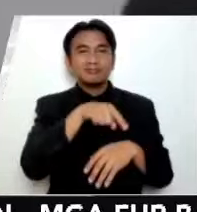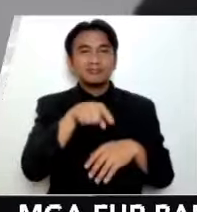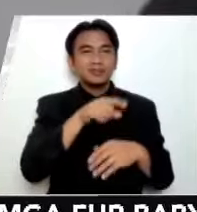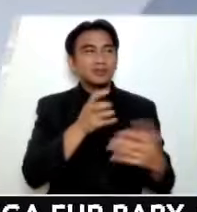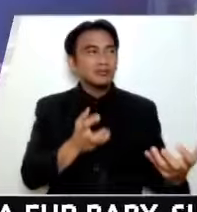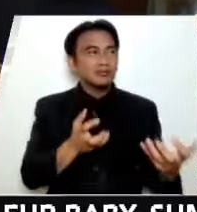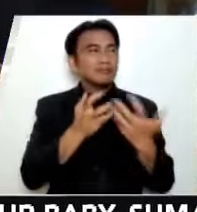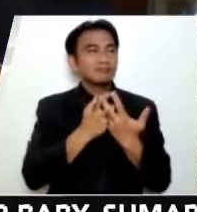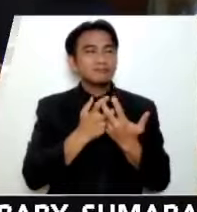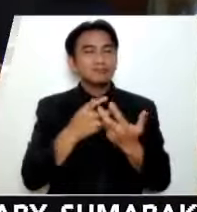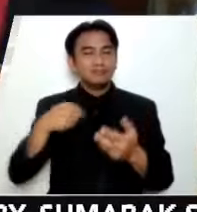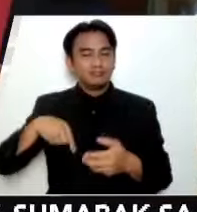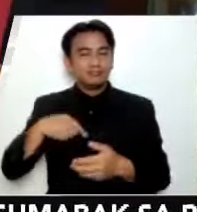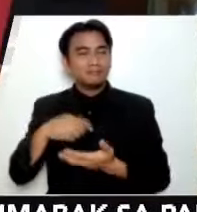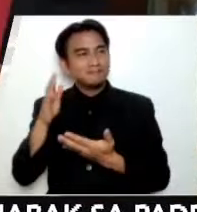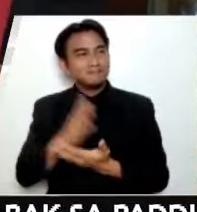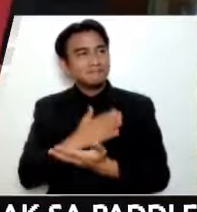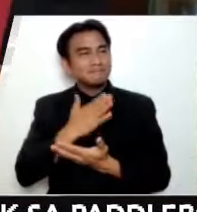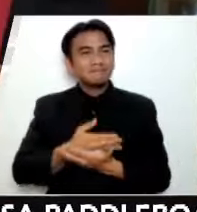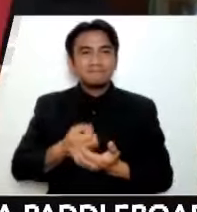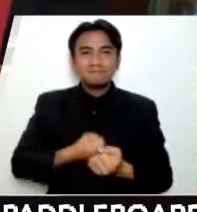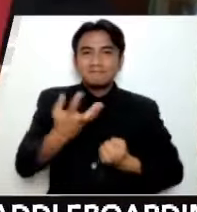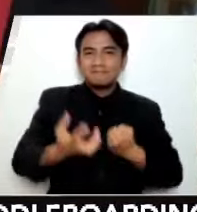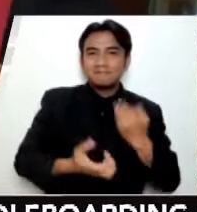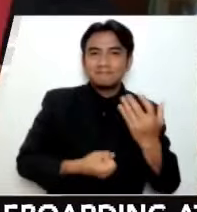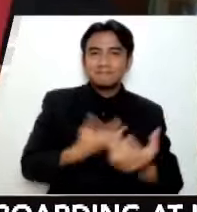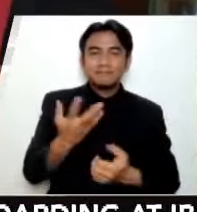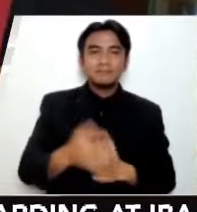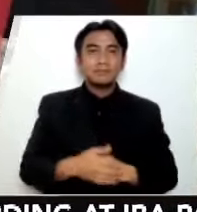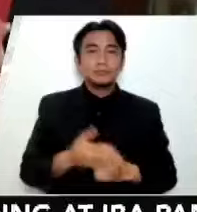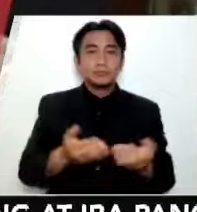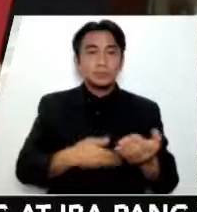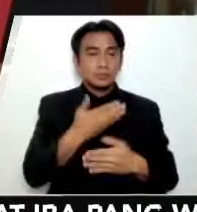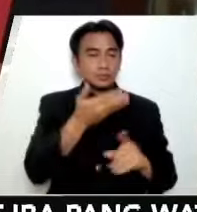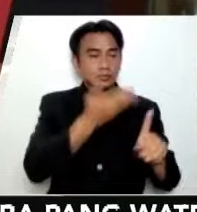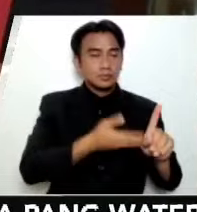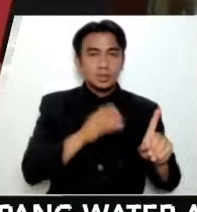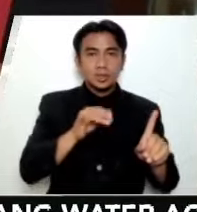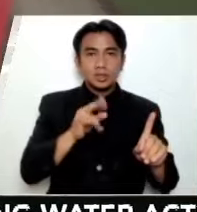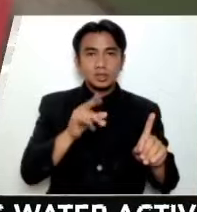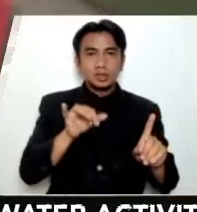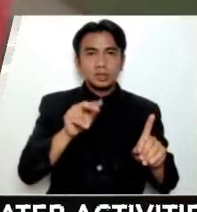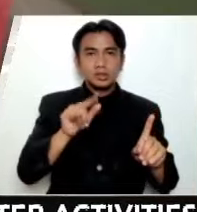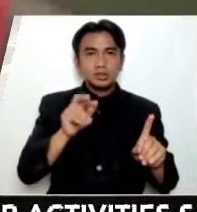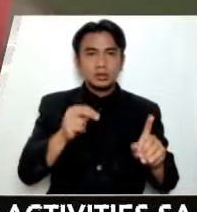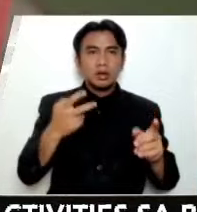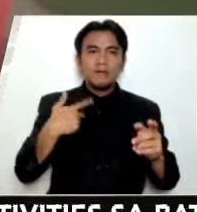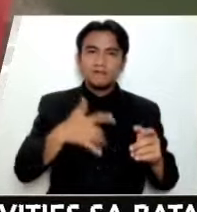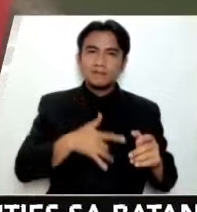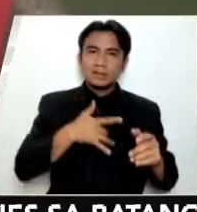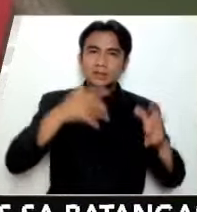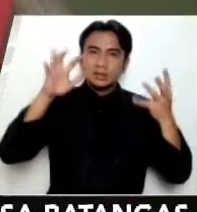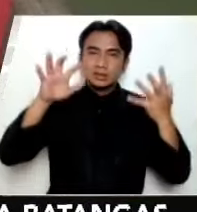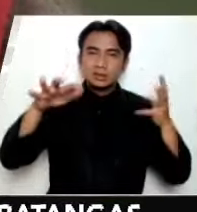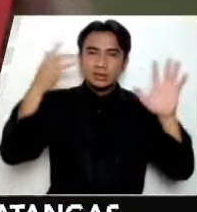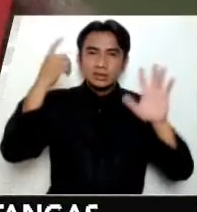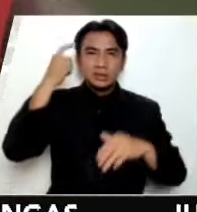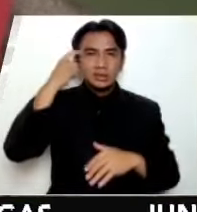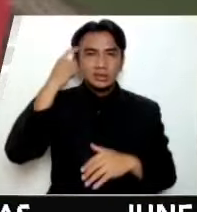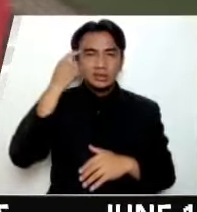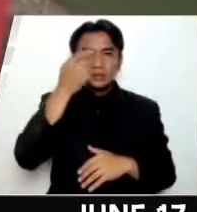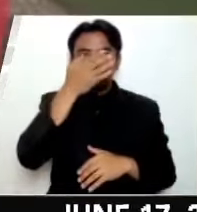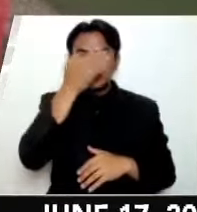our song. Christian Bables nakaranas daw ng extreme mental and emotional distress dahil umano sa kapabayaan ng isang